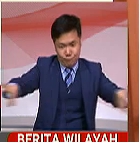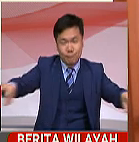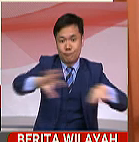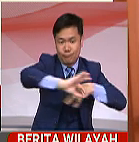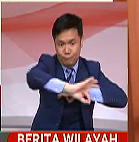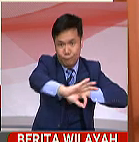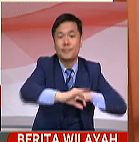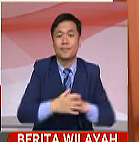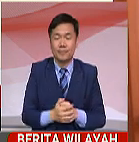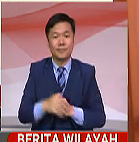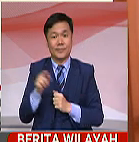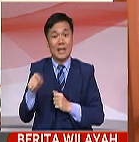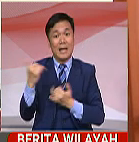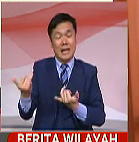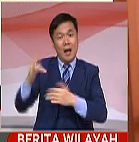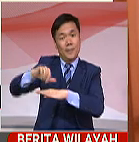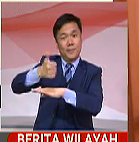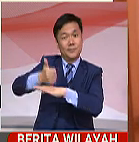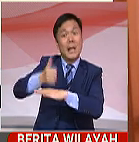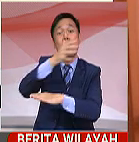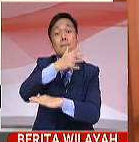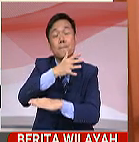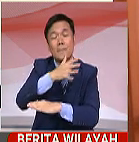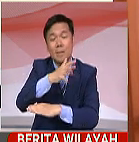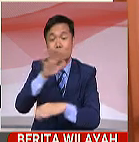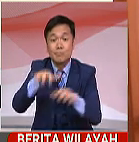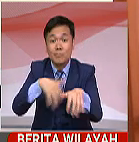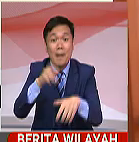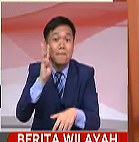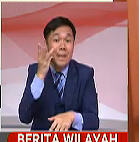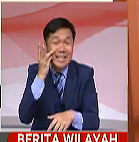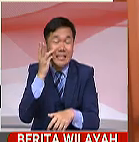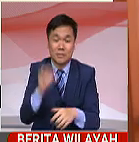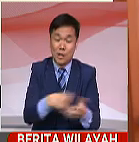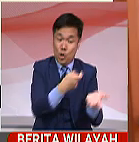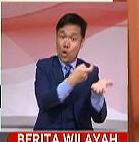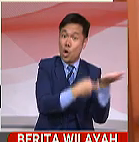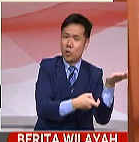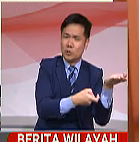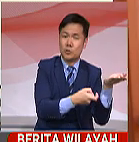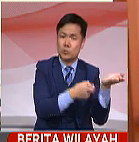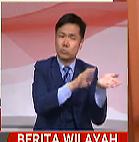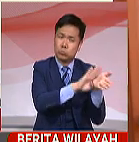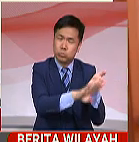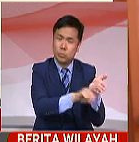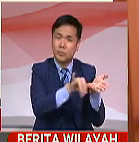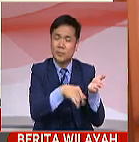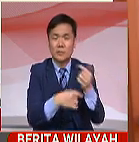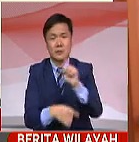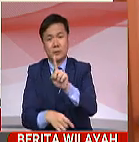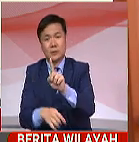Buat padi wangi, pendapatan bersih setelah ditolak kos lebih kurang dalam